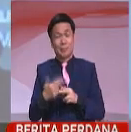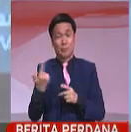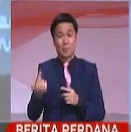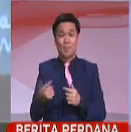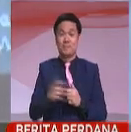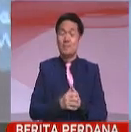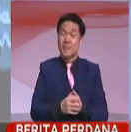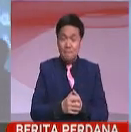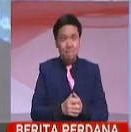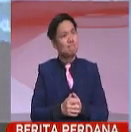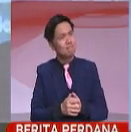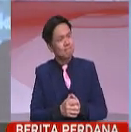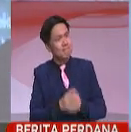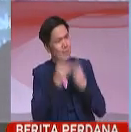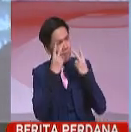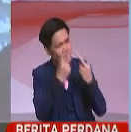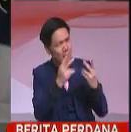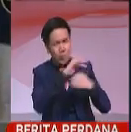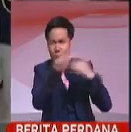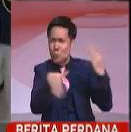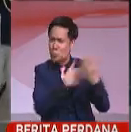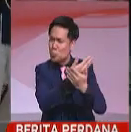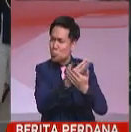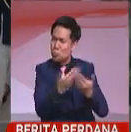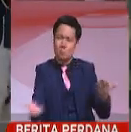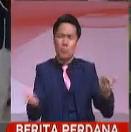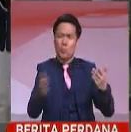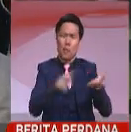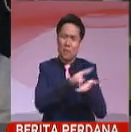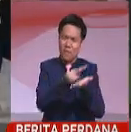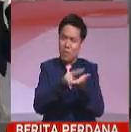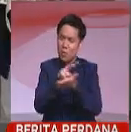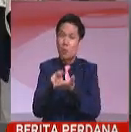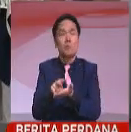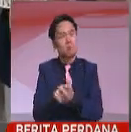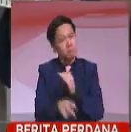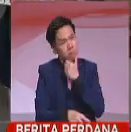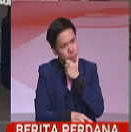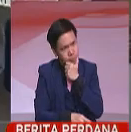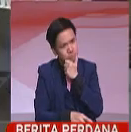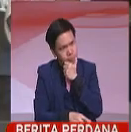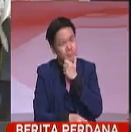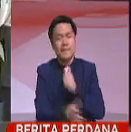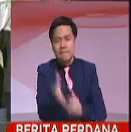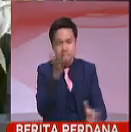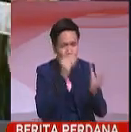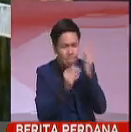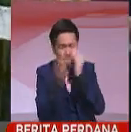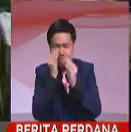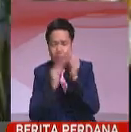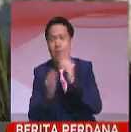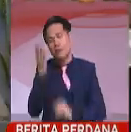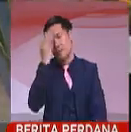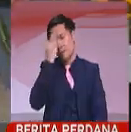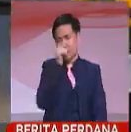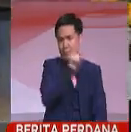dia mengambil inisiatif menonton semua video membabitkan Nana bagi mendapatkan gambaran lebih jelas.